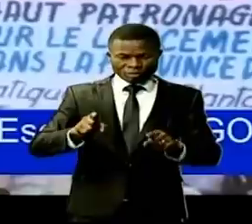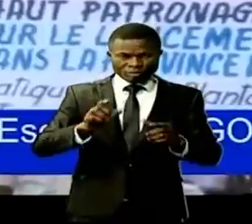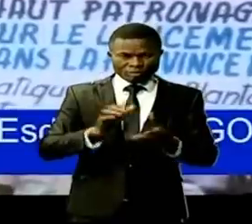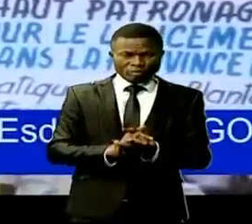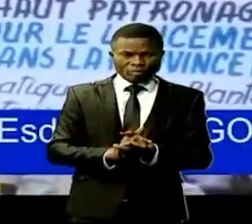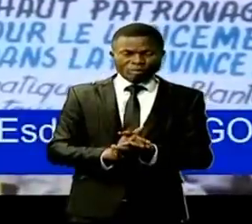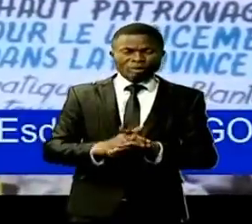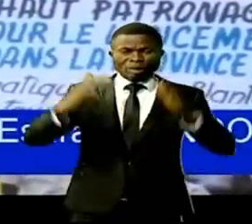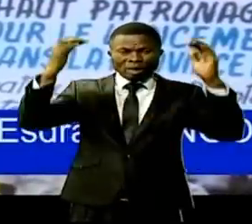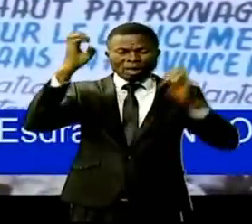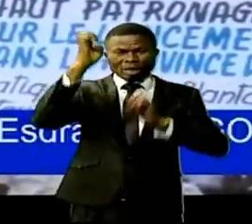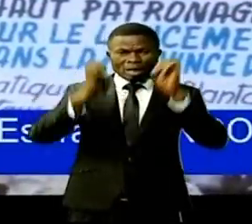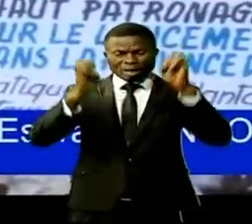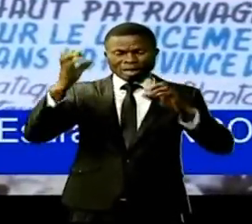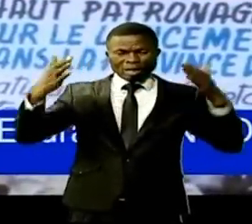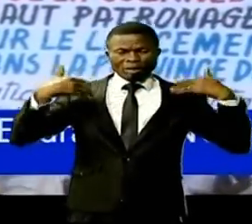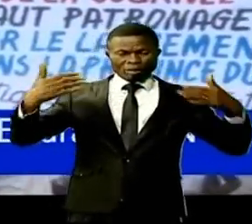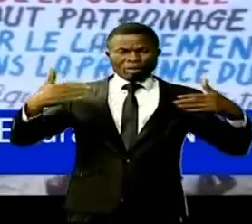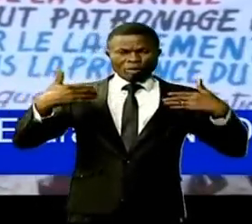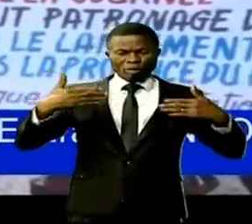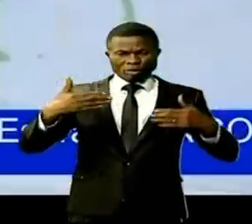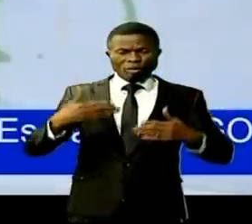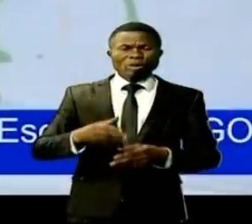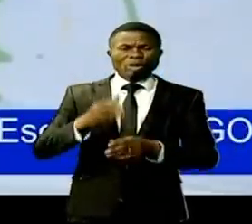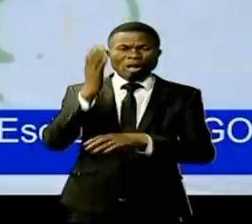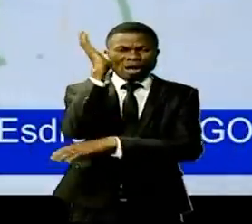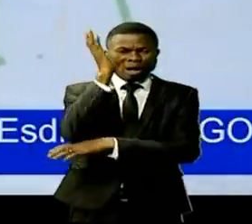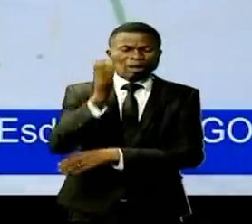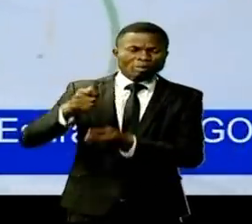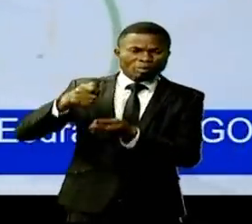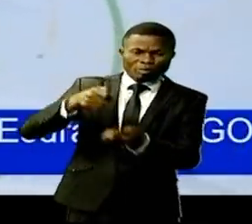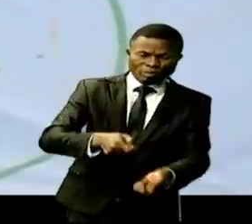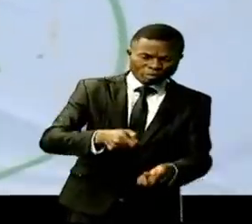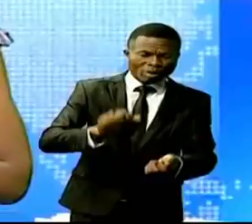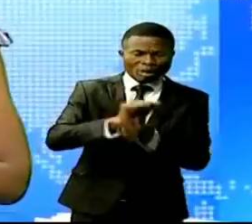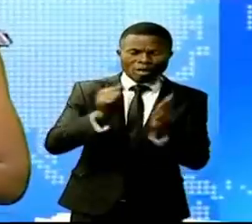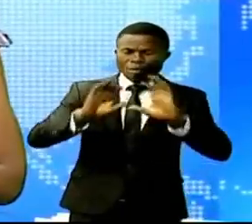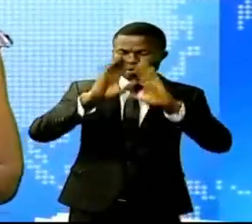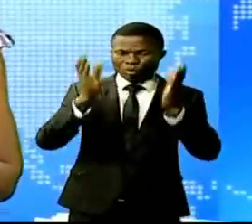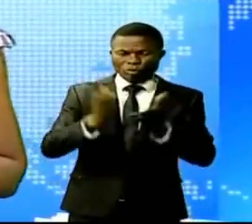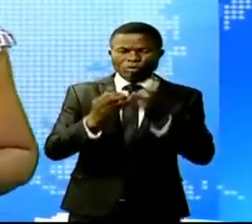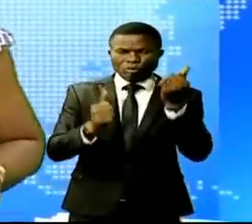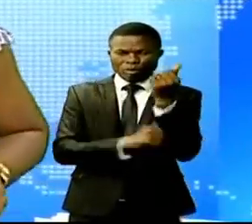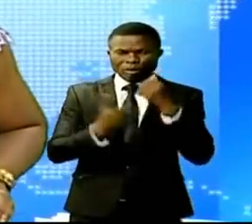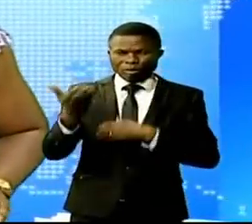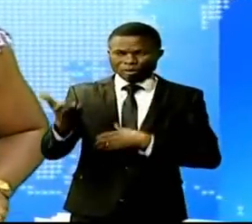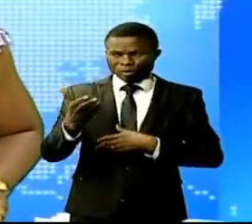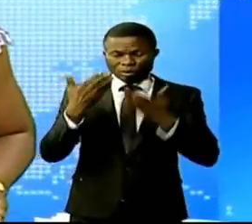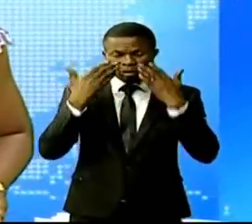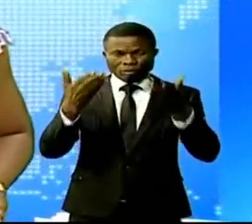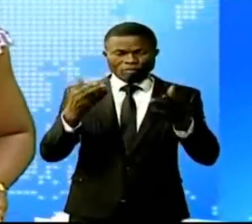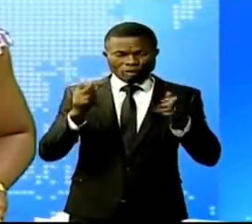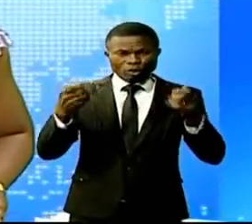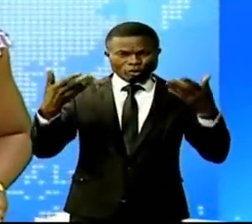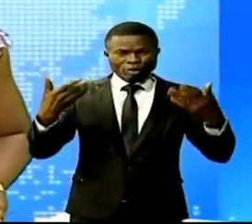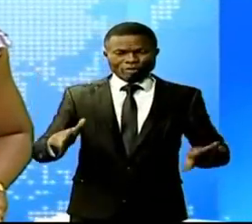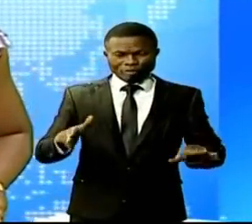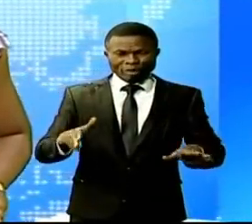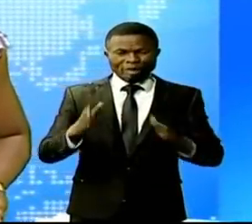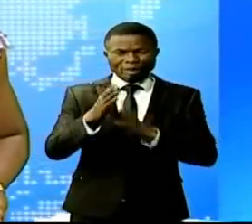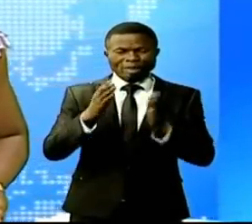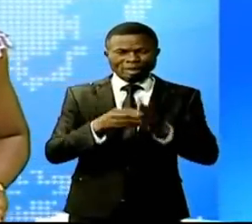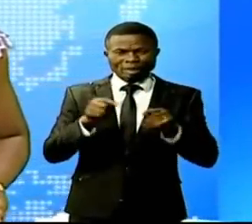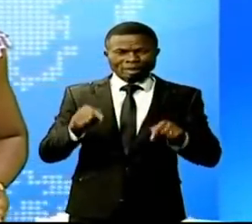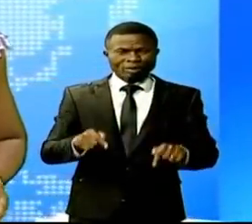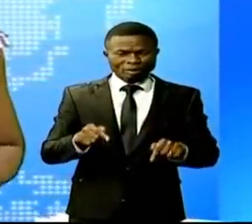maintien de l'équilibre climatique par la plantation d'arbres et l'affaire de tous. Et c'est par ce que nous mettons un terme à